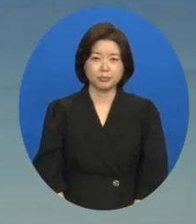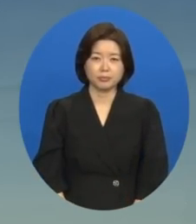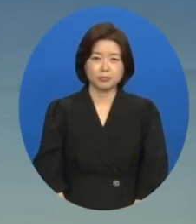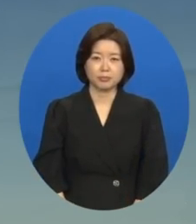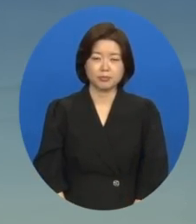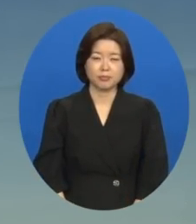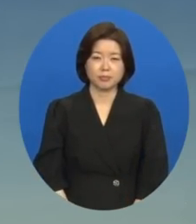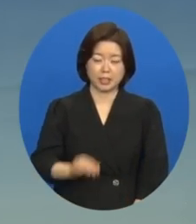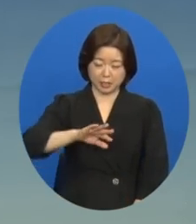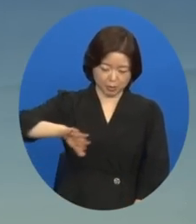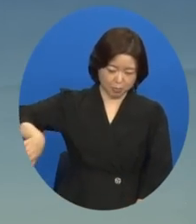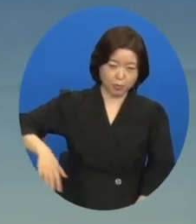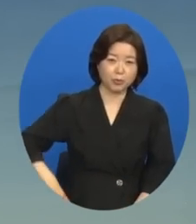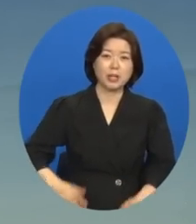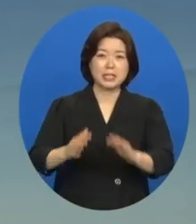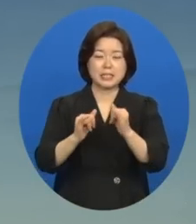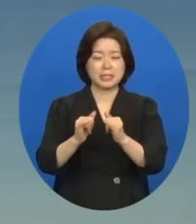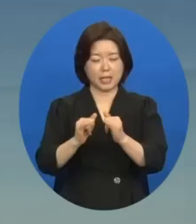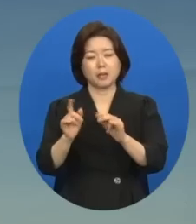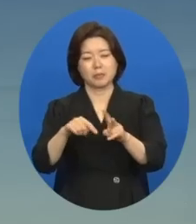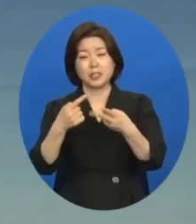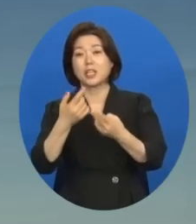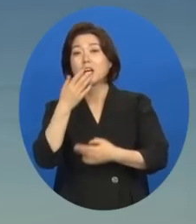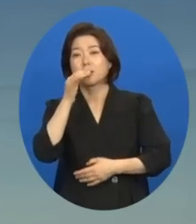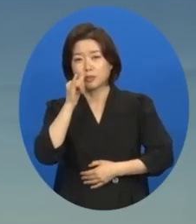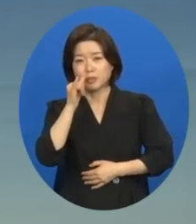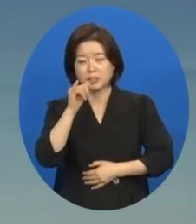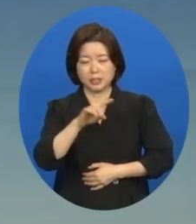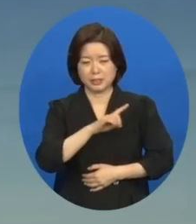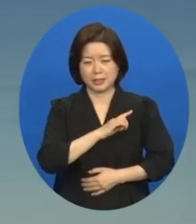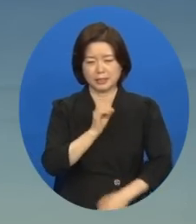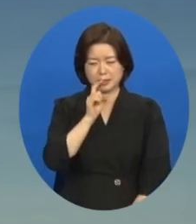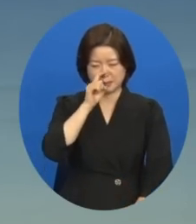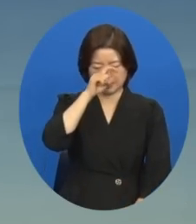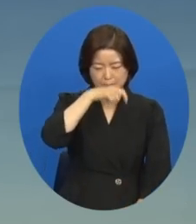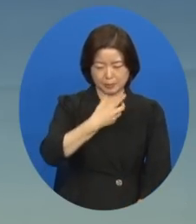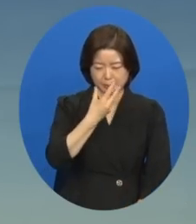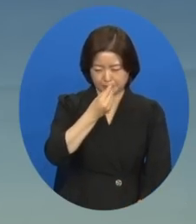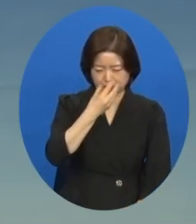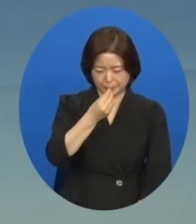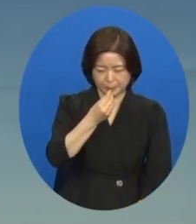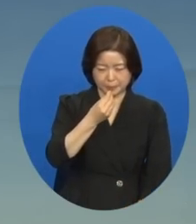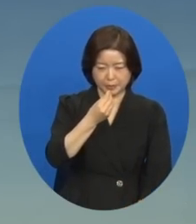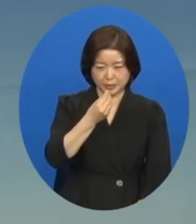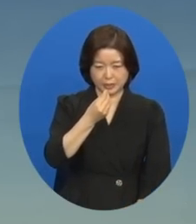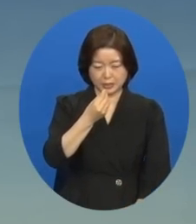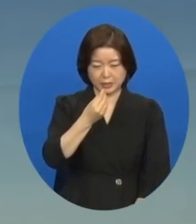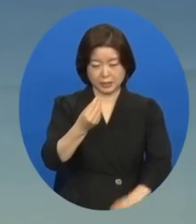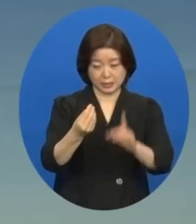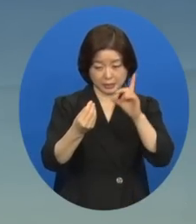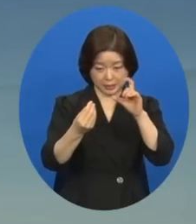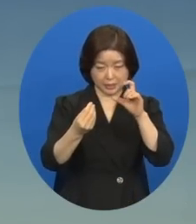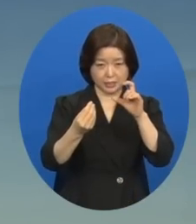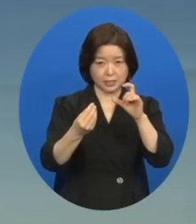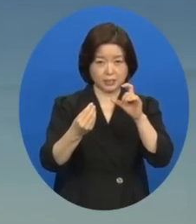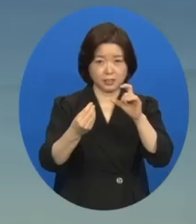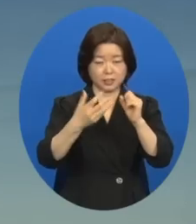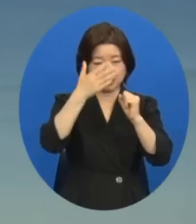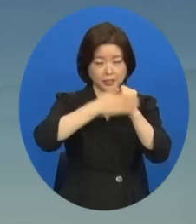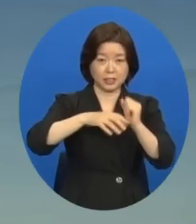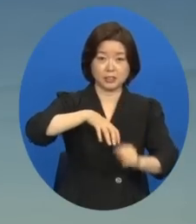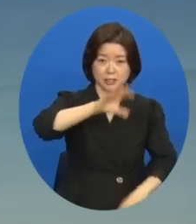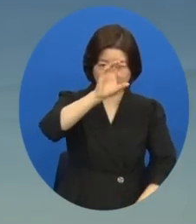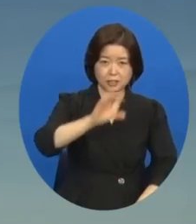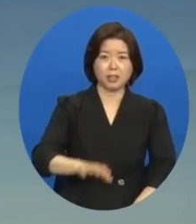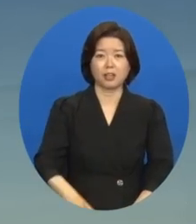그나마 사람들이 용납할 수 있는 가장 더러운 휴지 같은 사진을 제 프로필 사진에 올렸어요.